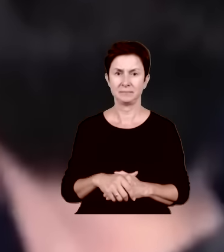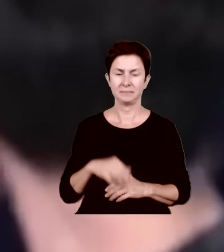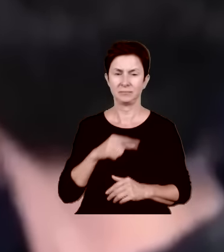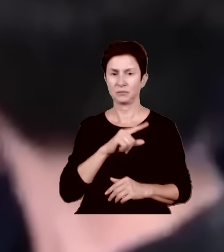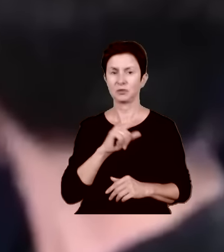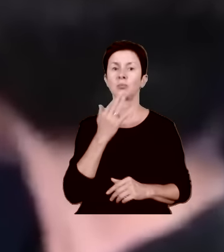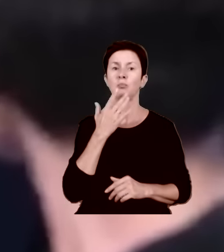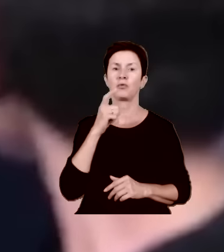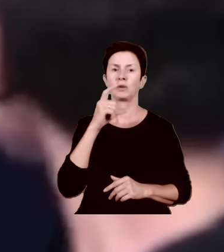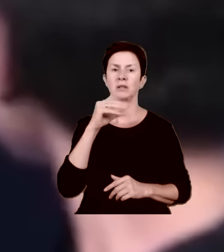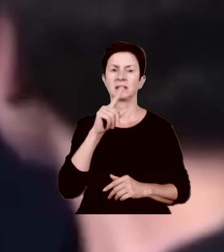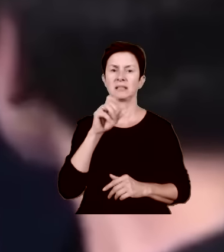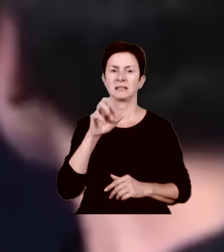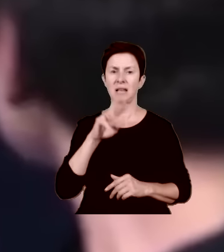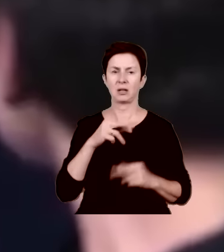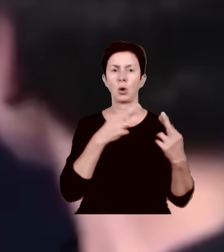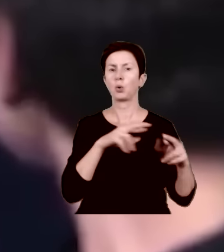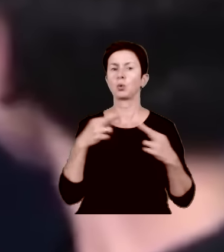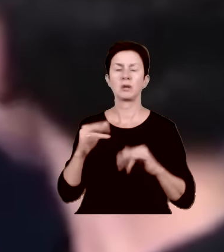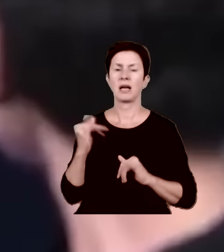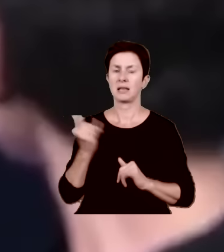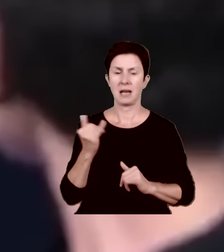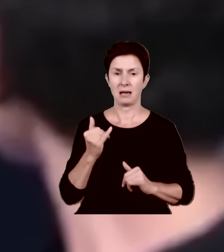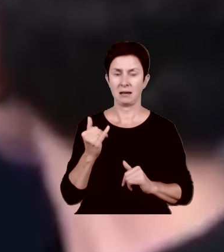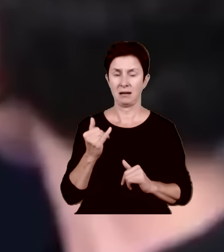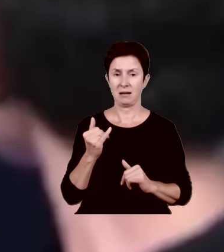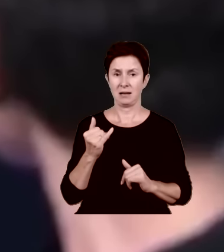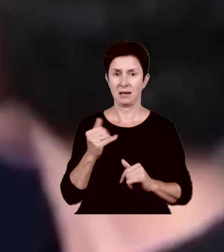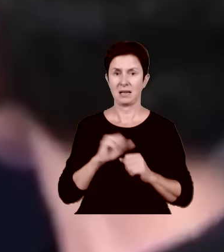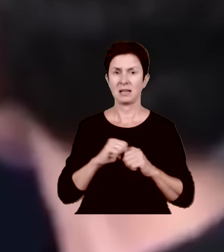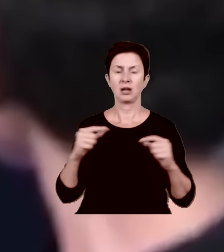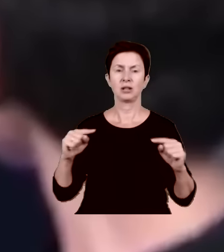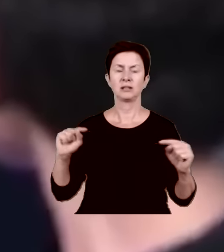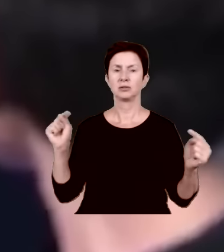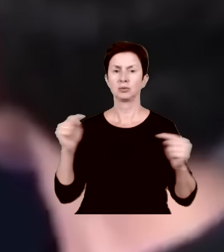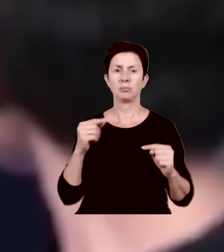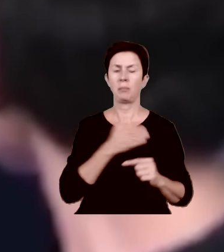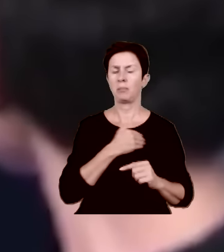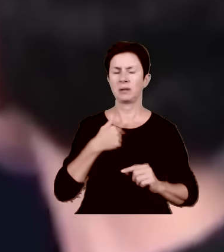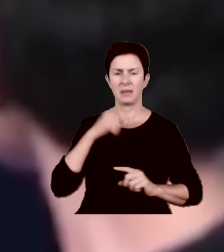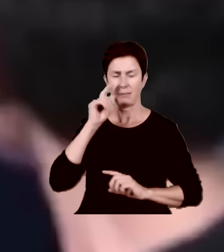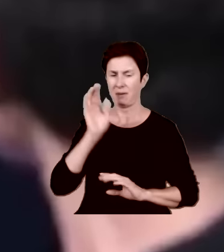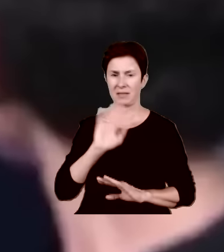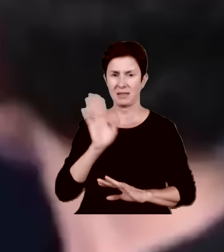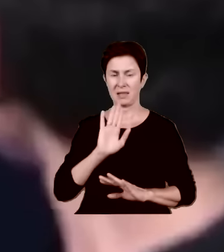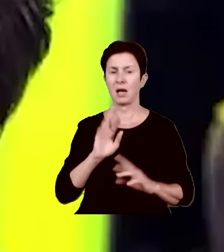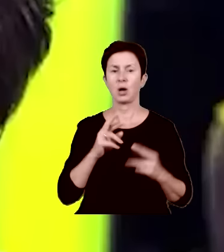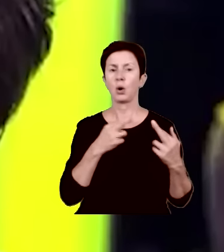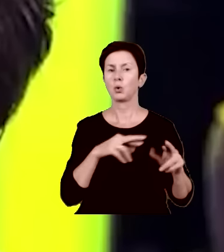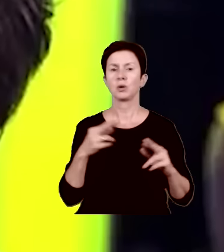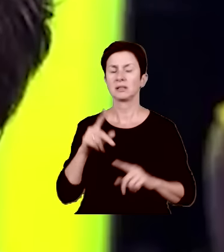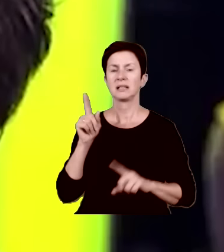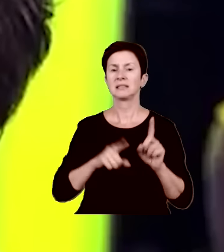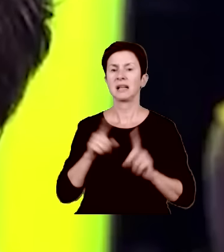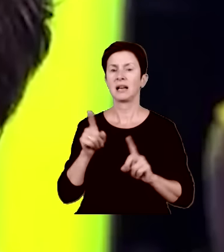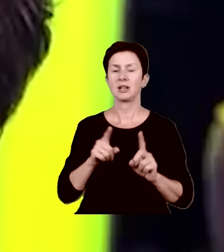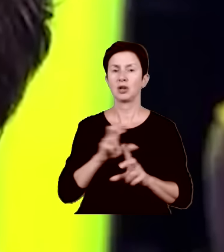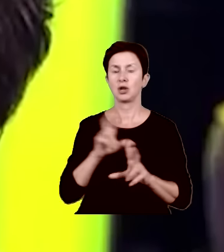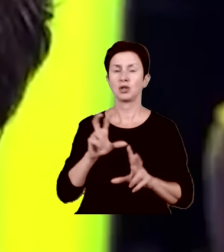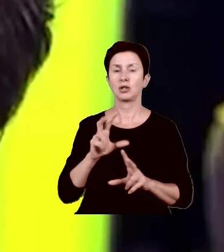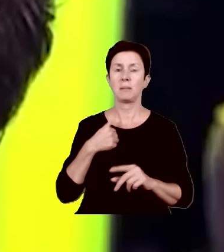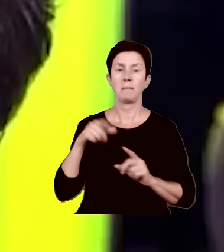Cezary. Różnica nie polega na tym, że mamy spór, powiedzmy, niemiecko-polski, tylko różnica jest w zależności od tego, czy my mamy